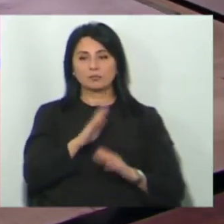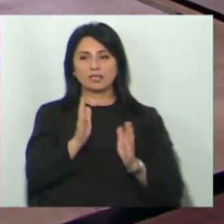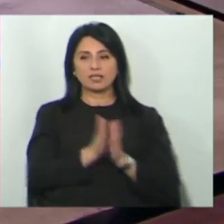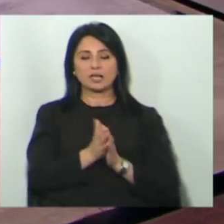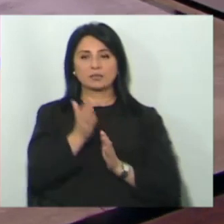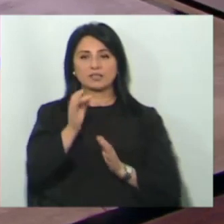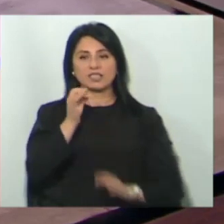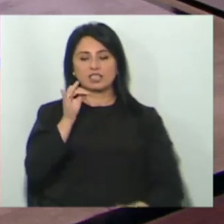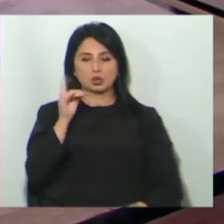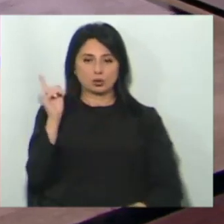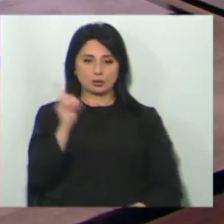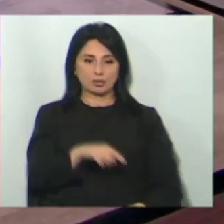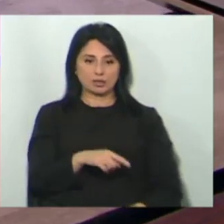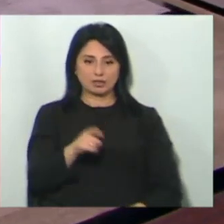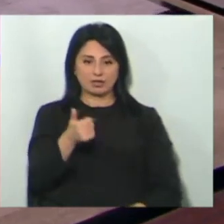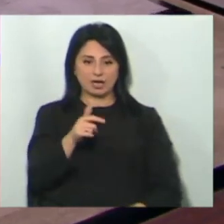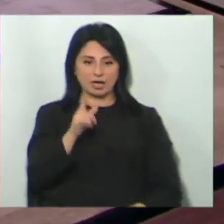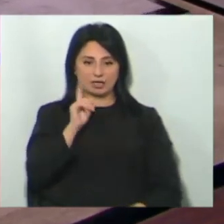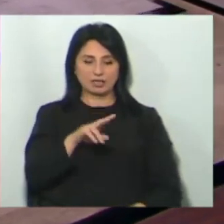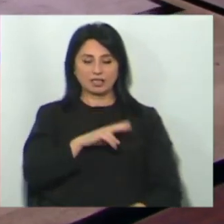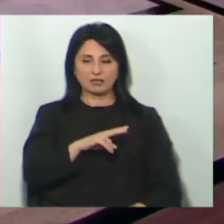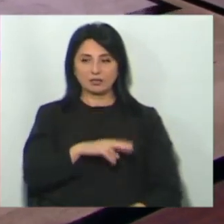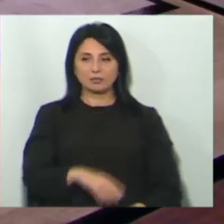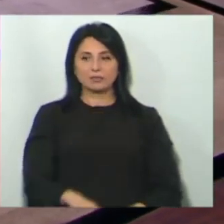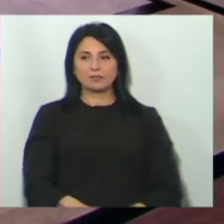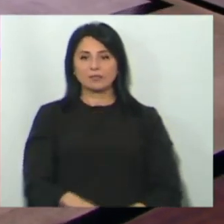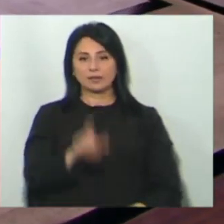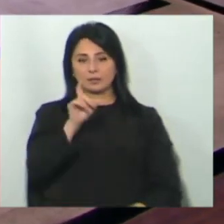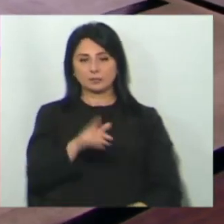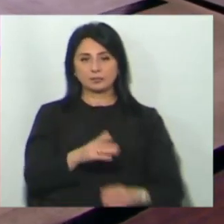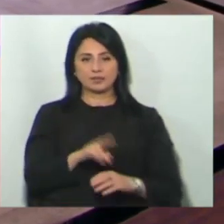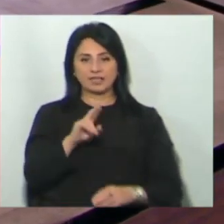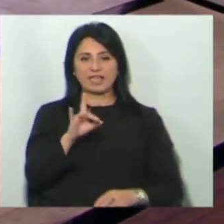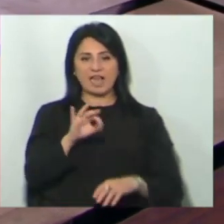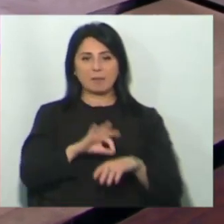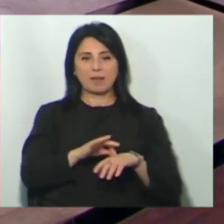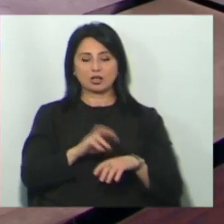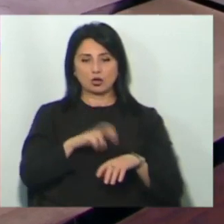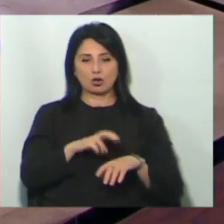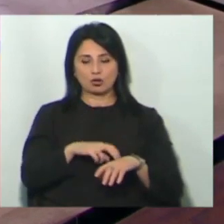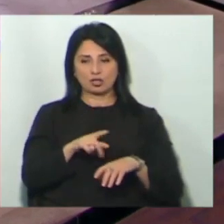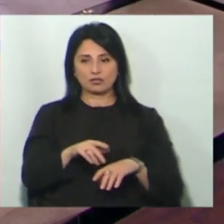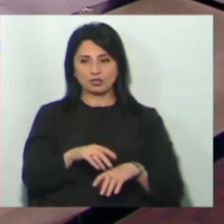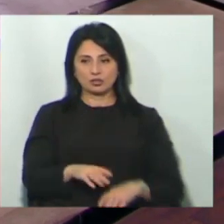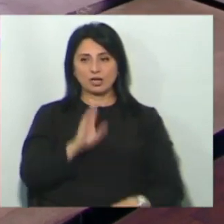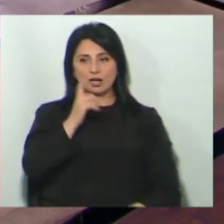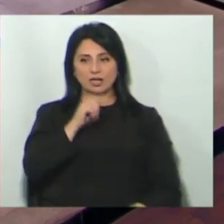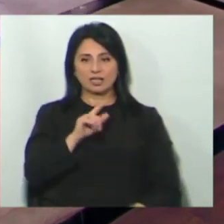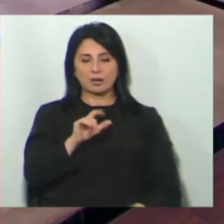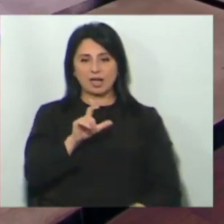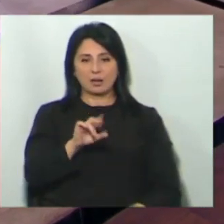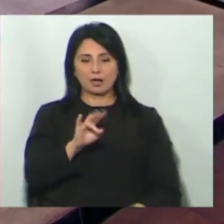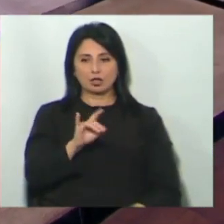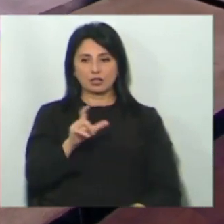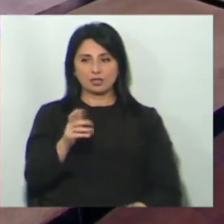მთელი მისი ისტორიის მანძილზე, რომელიც თქვენ ძალიან გიყვართ. Îi găhlăvăt dermatovenerologi, medicinist doctor, calbătoni Tamar